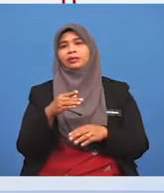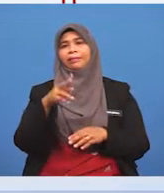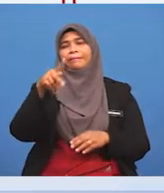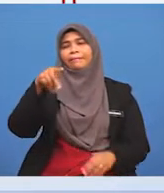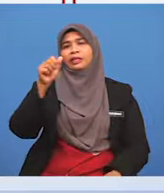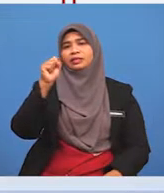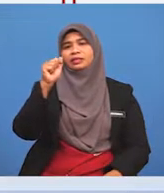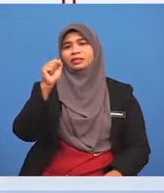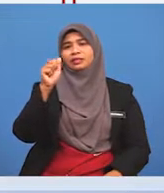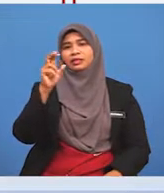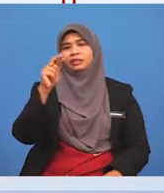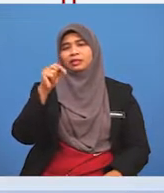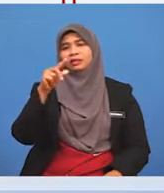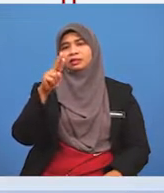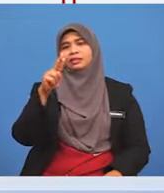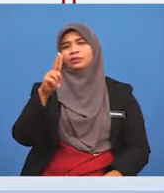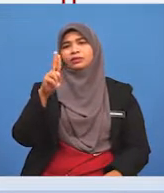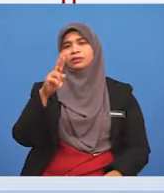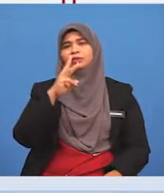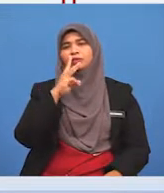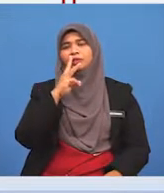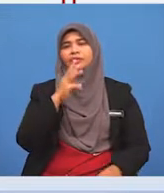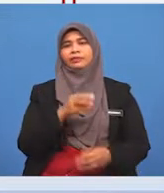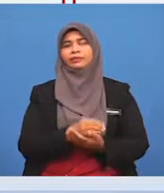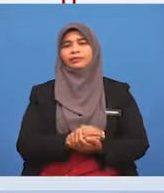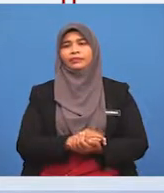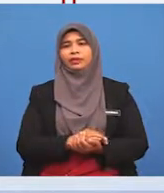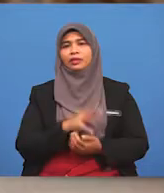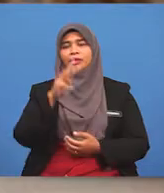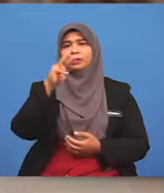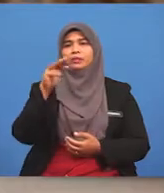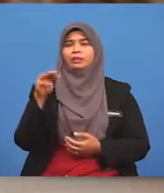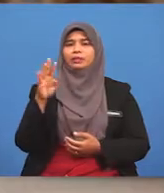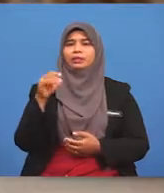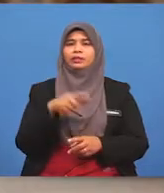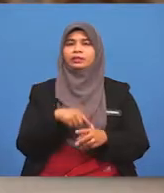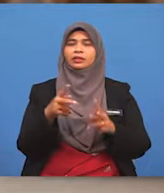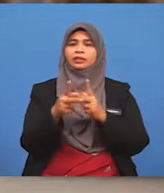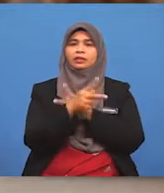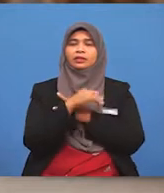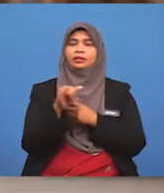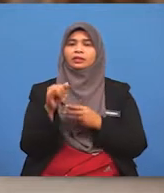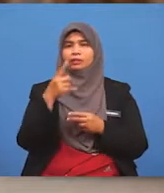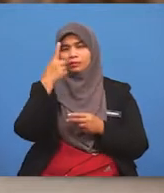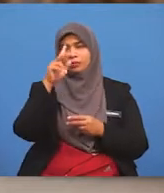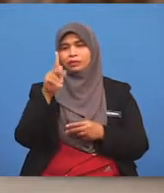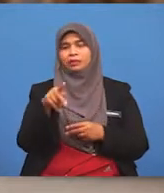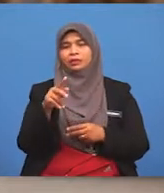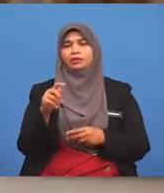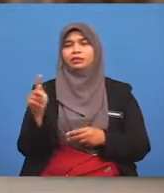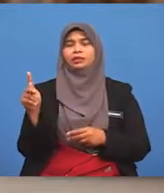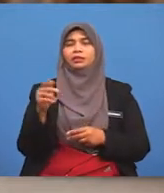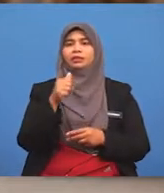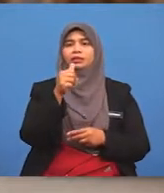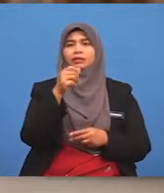kita mendapat iktibar daripadanya. Murid-murid yang dikasihi, untuk memastikan